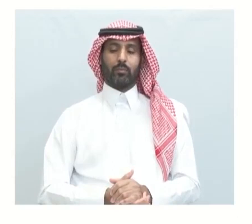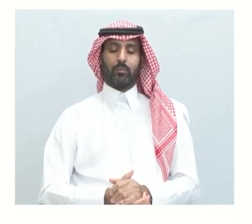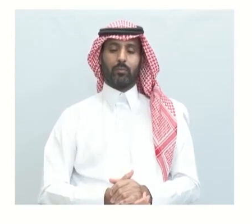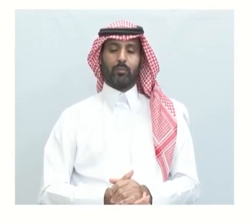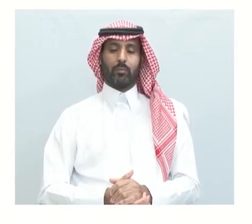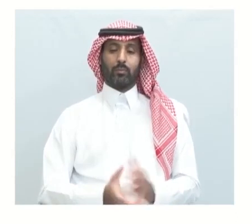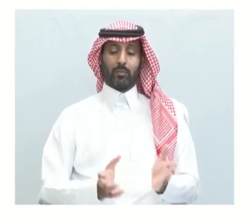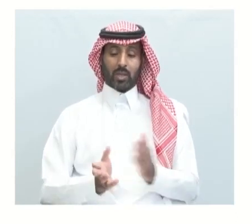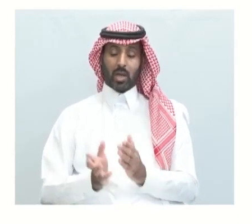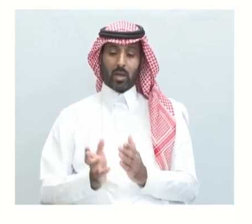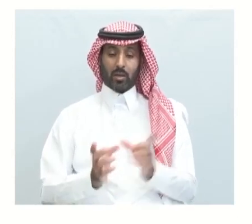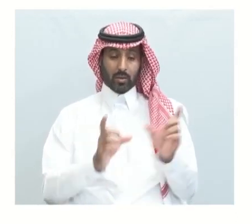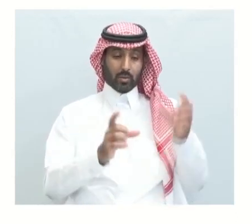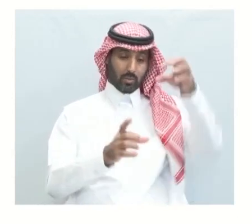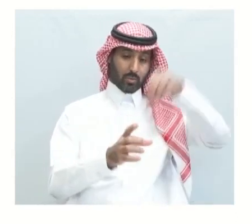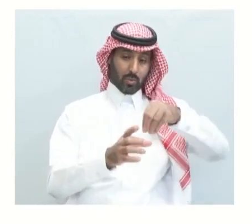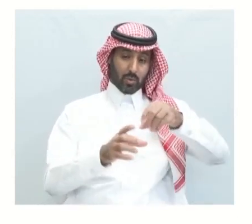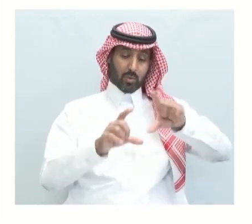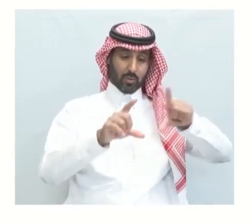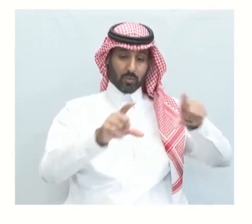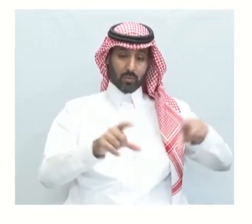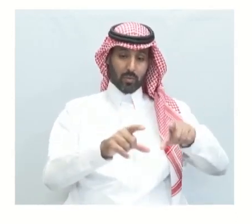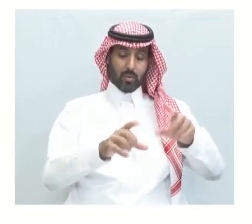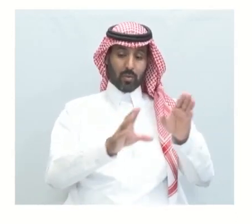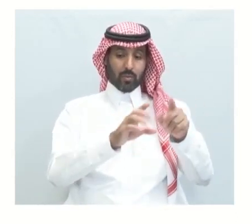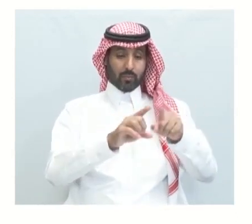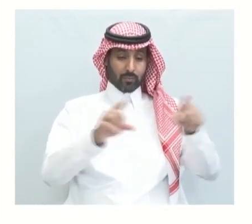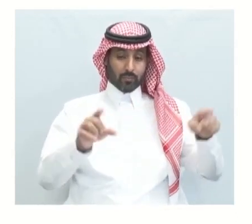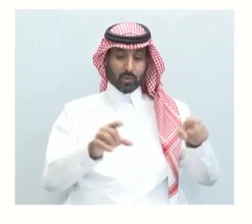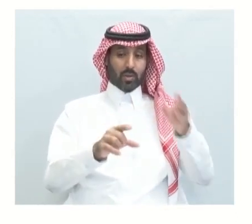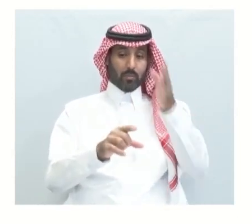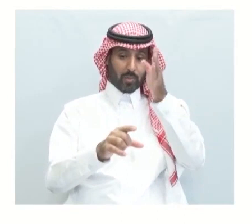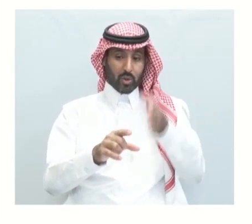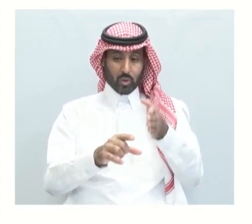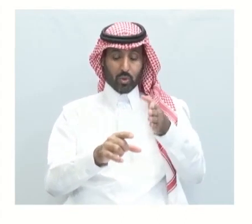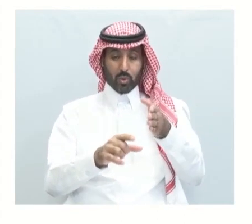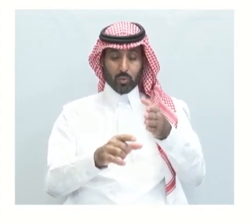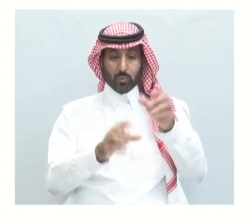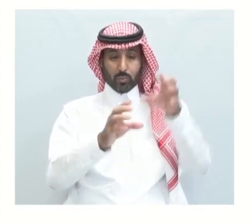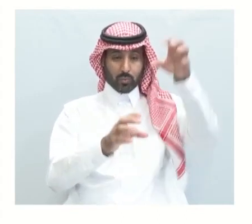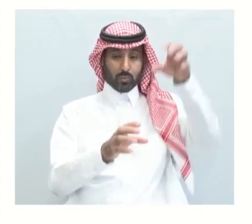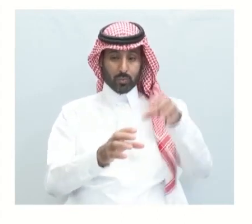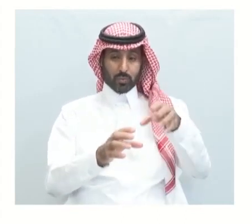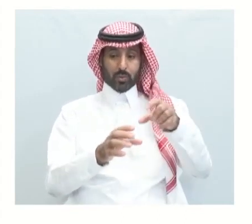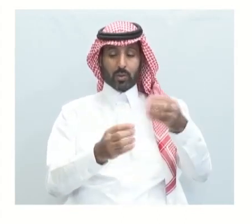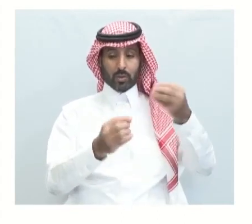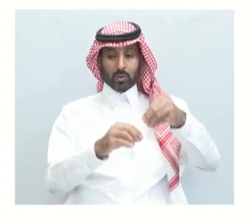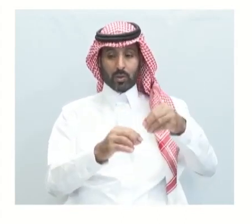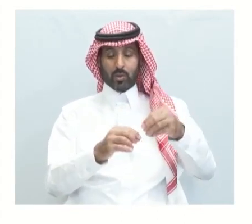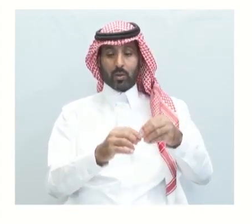وتسعين الهدف اني انشئ عقده جديده هنا في المنتصف بينهم فابسوي عمليه